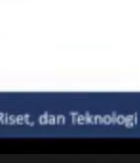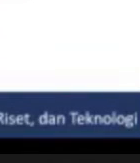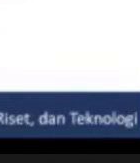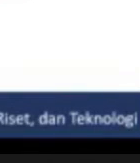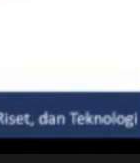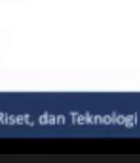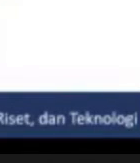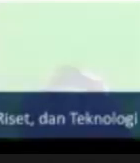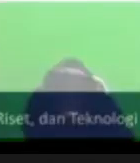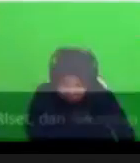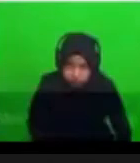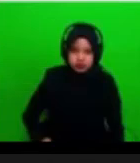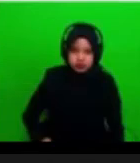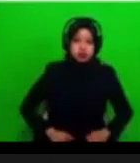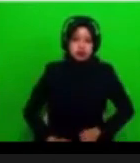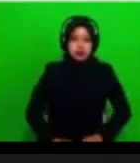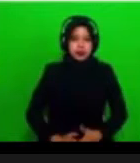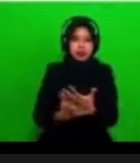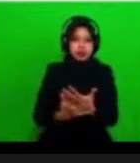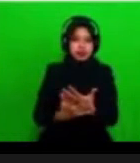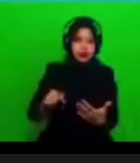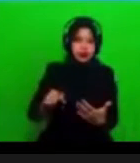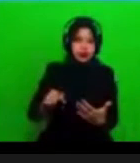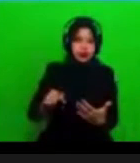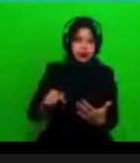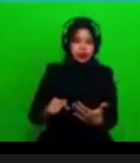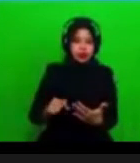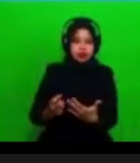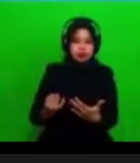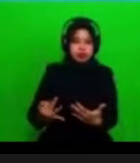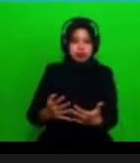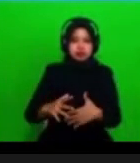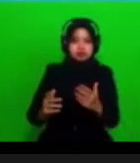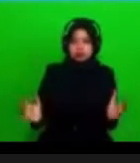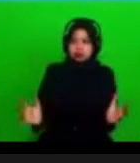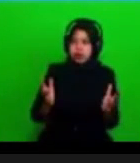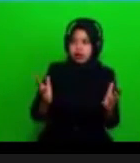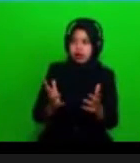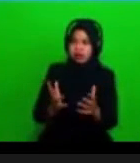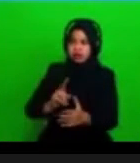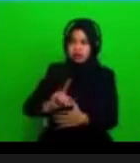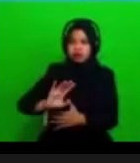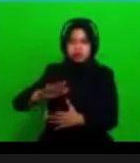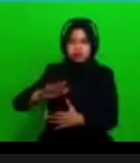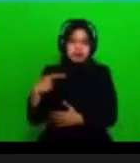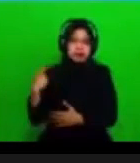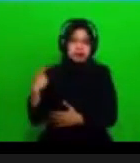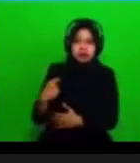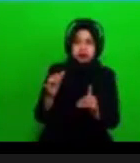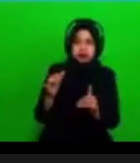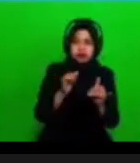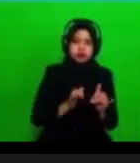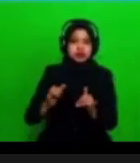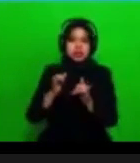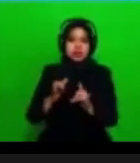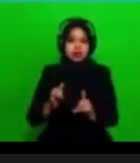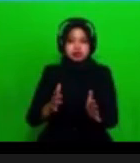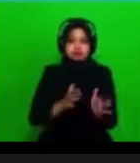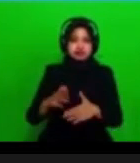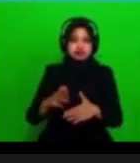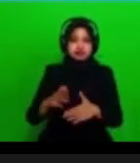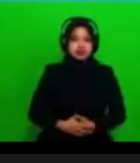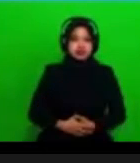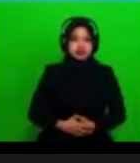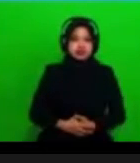masyarakat. Oke, itu tadi 11 gebrakan 1 tahun Mas Menteri bersama kita.